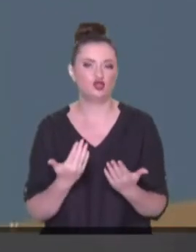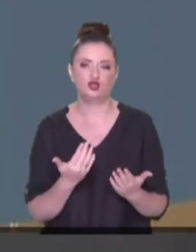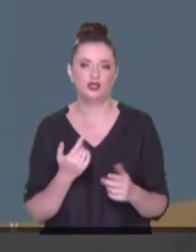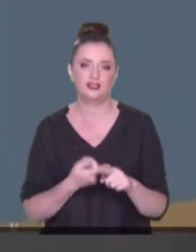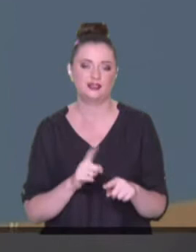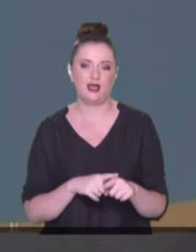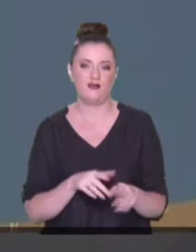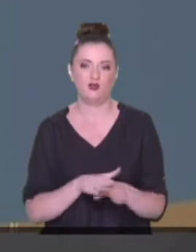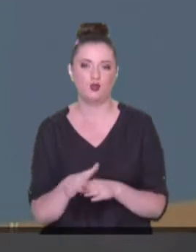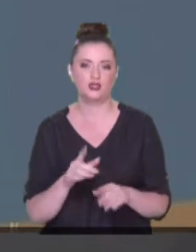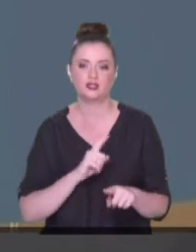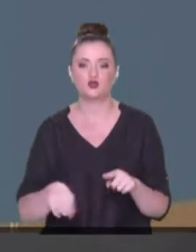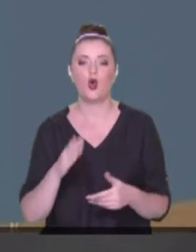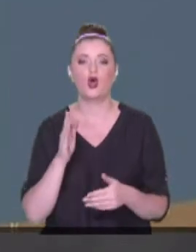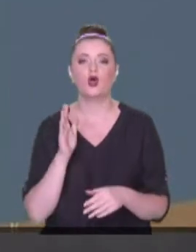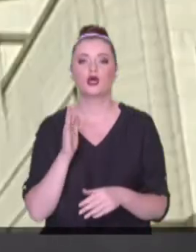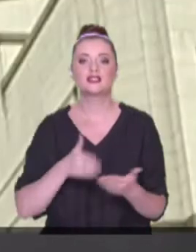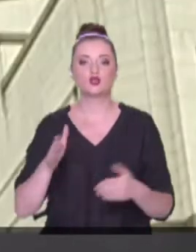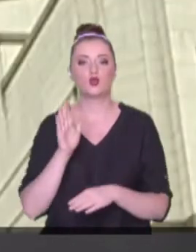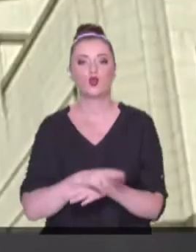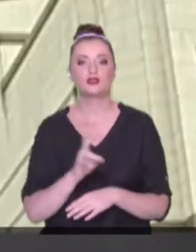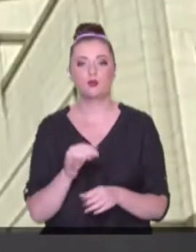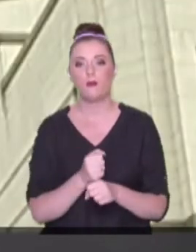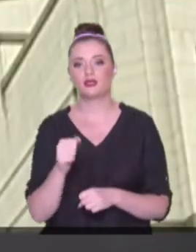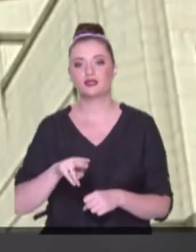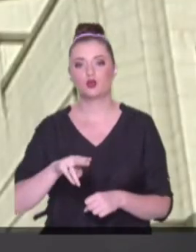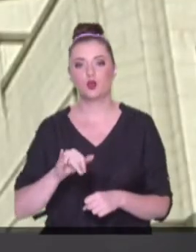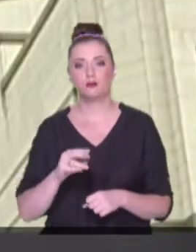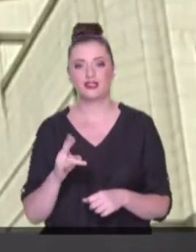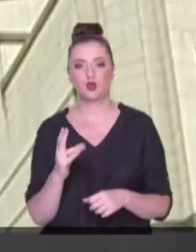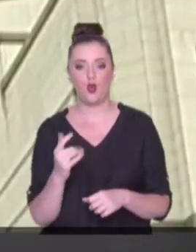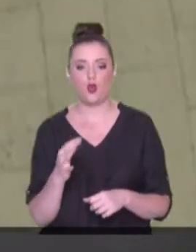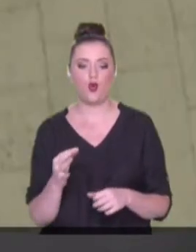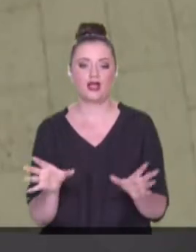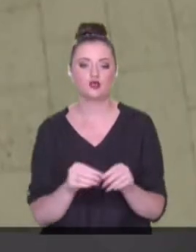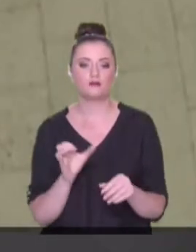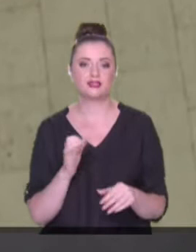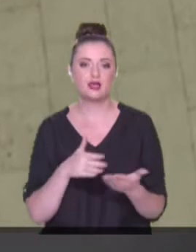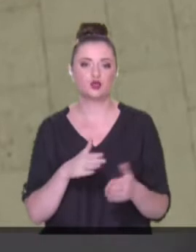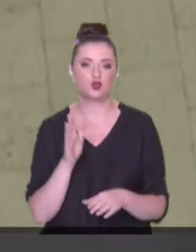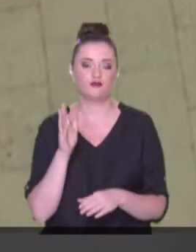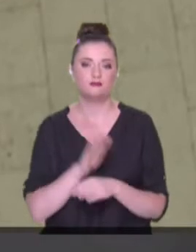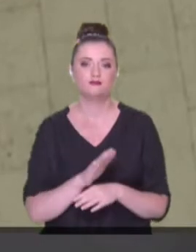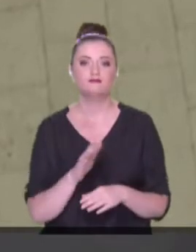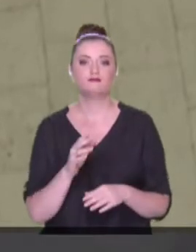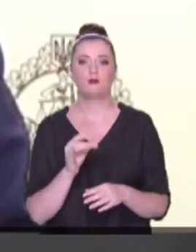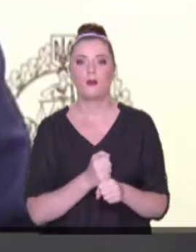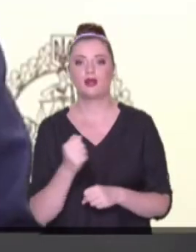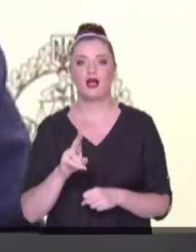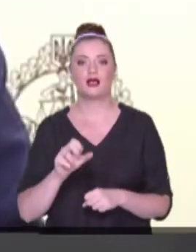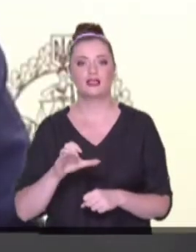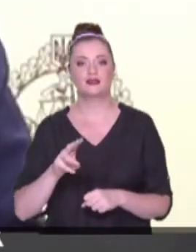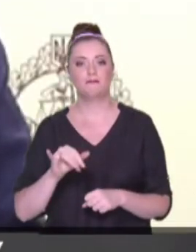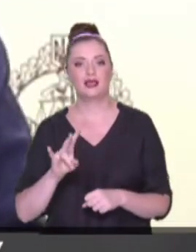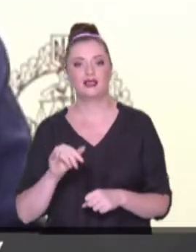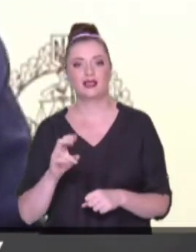що скасований указ про призначення Тупицького був разом з скасуванням указу про призначення Касмініна. А по Касмініну ще